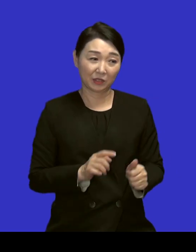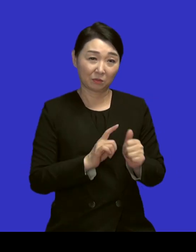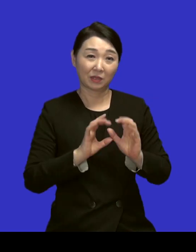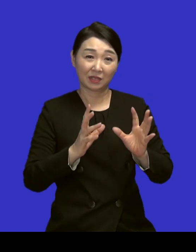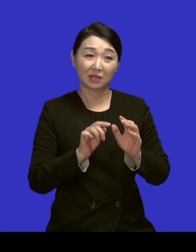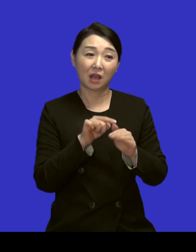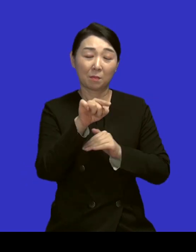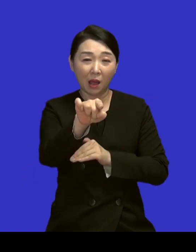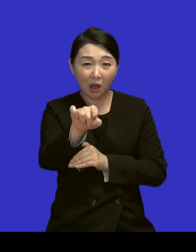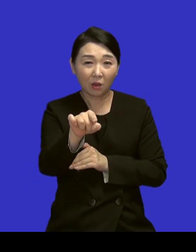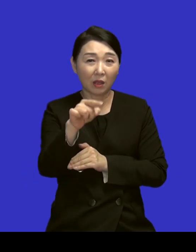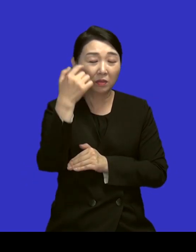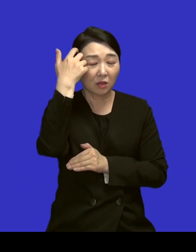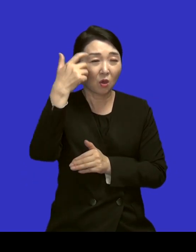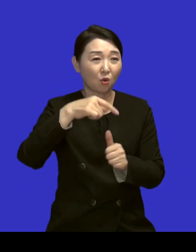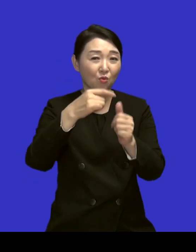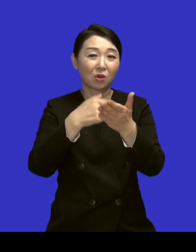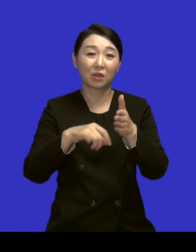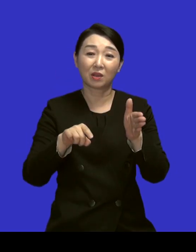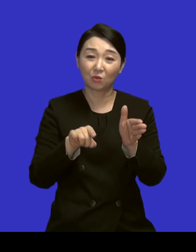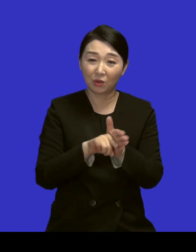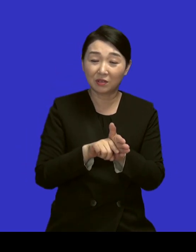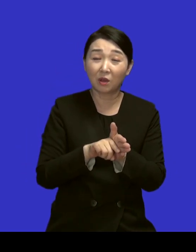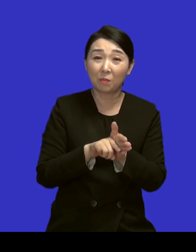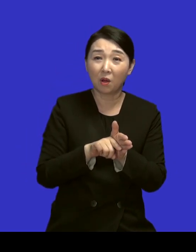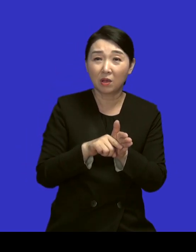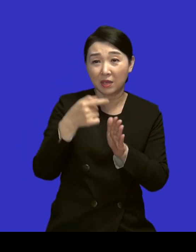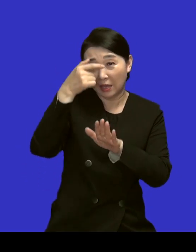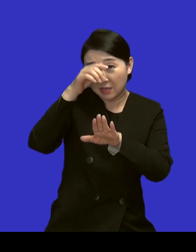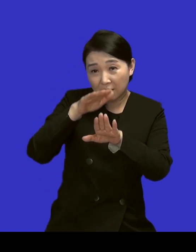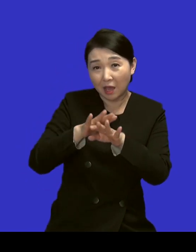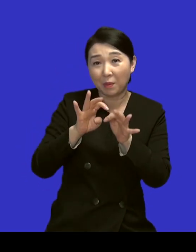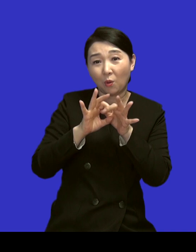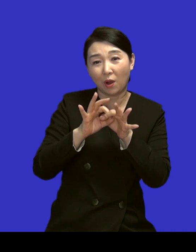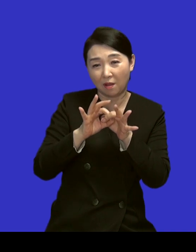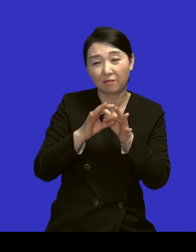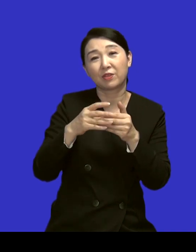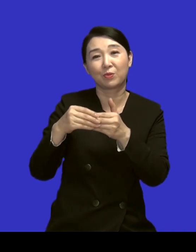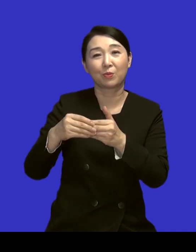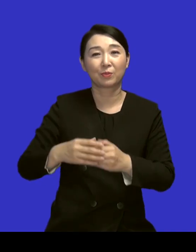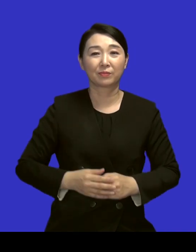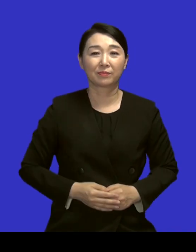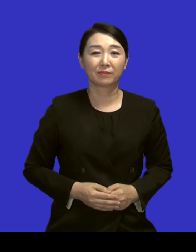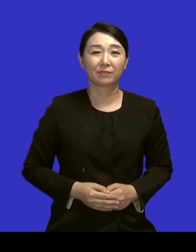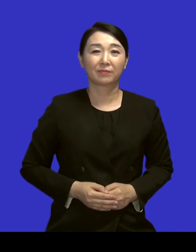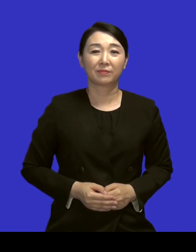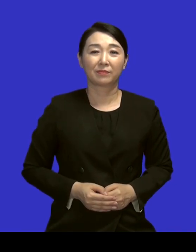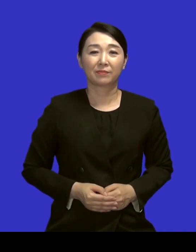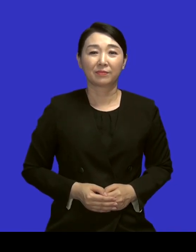영혼을 구원하기 위해서 네. 원디사이플 월십 네, 맞습니다. 네, 하시고